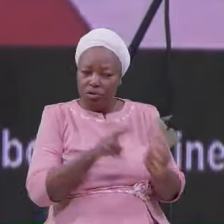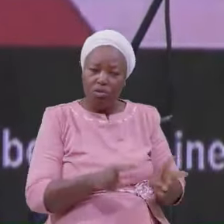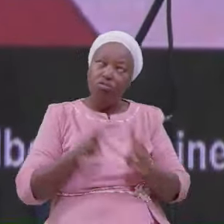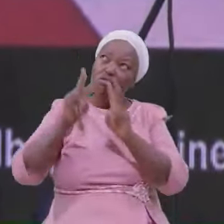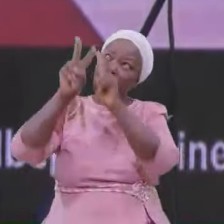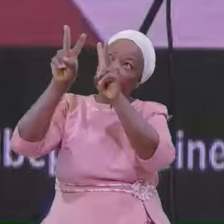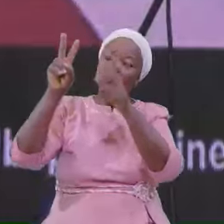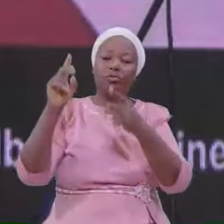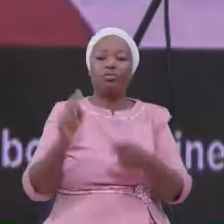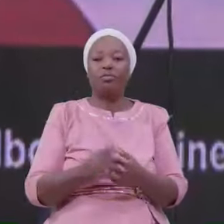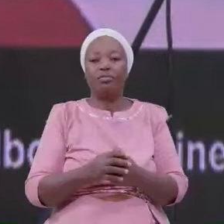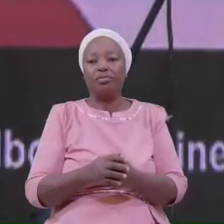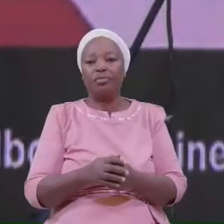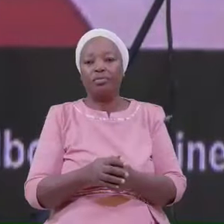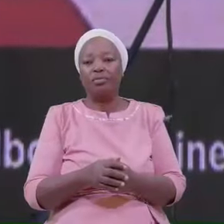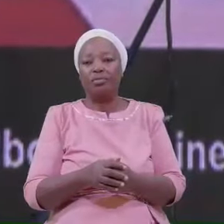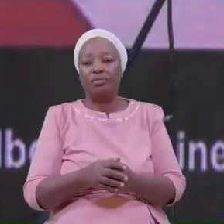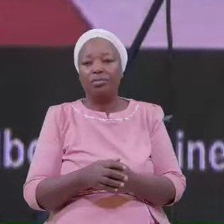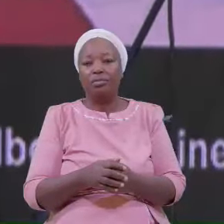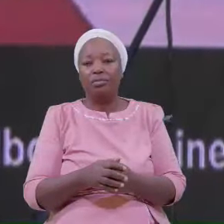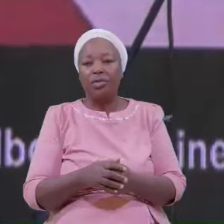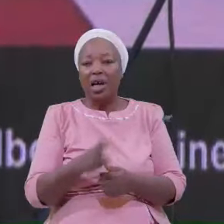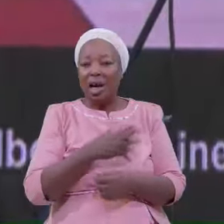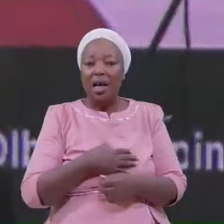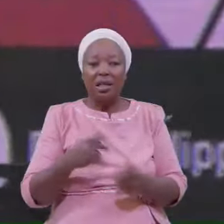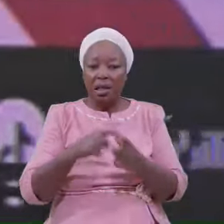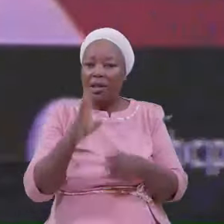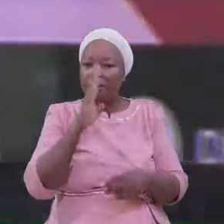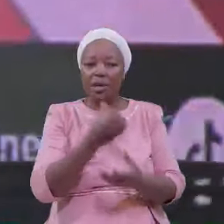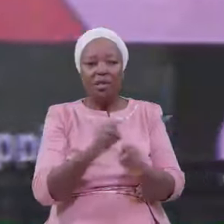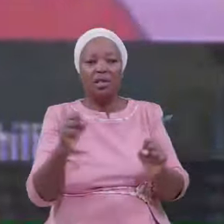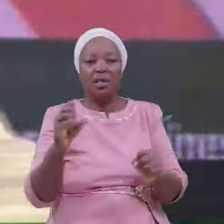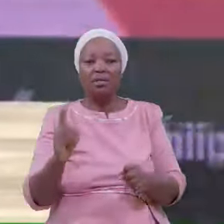Tingnan natin ang Panginoon ang sabi saved. Niya. At